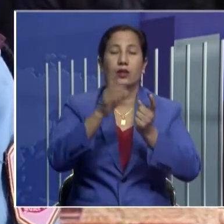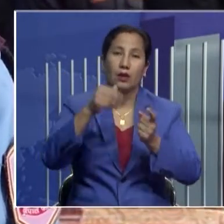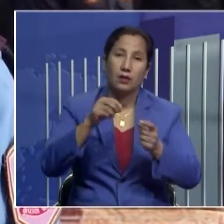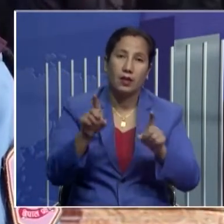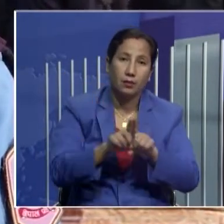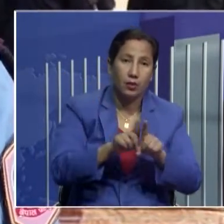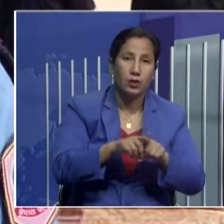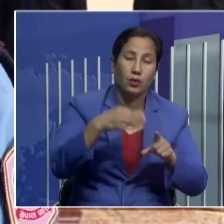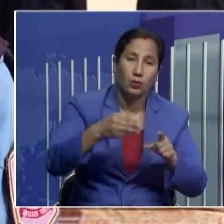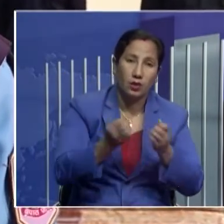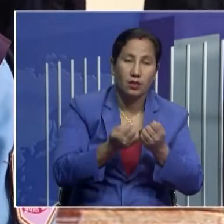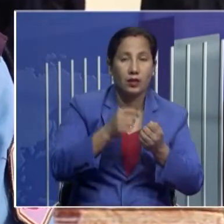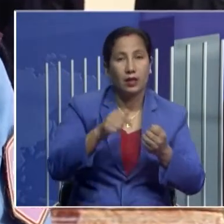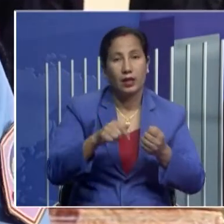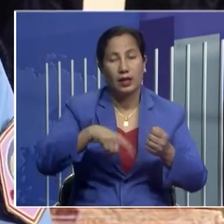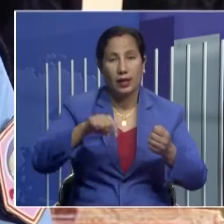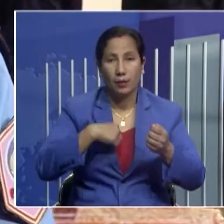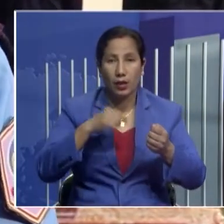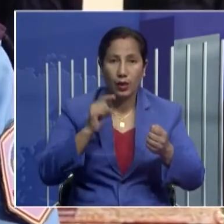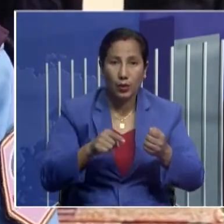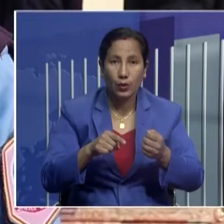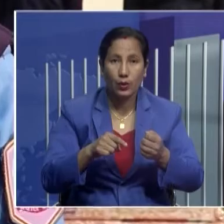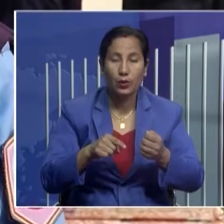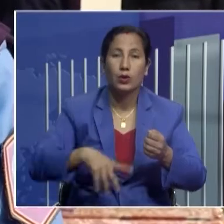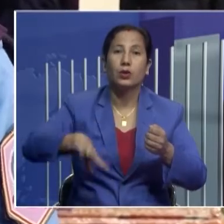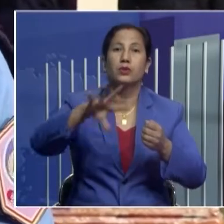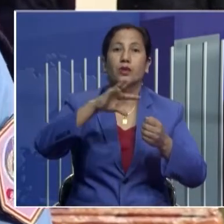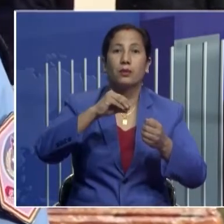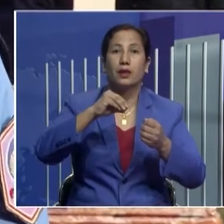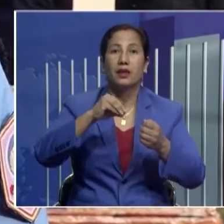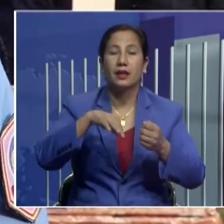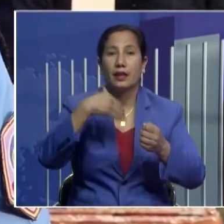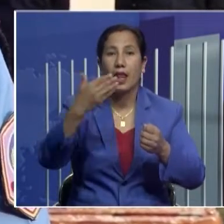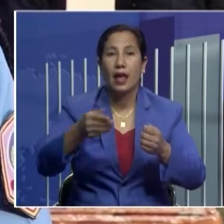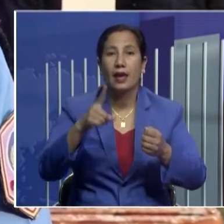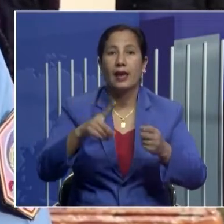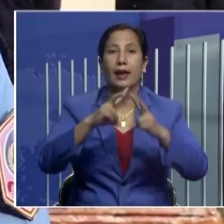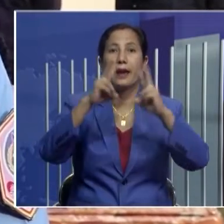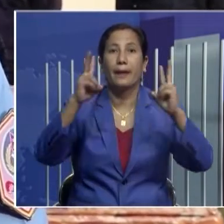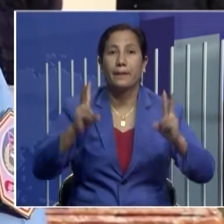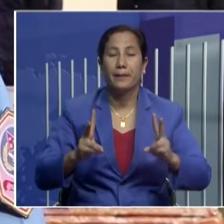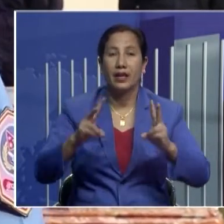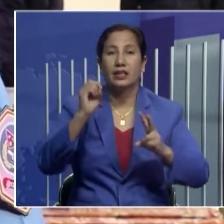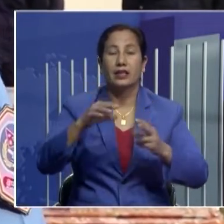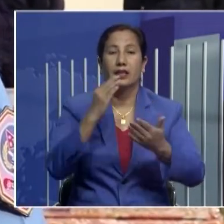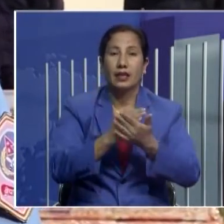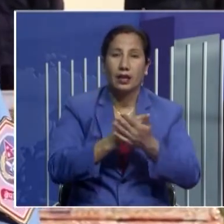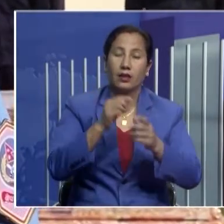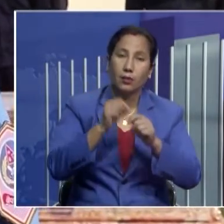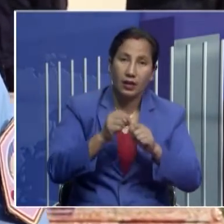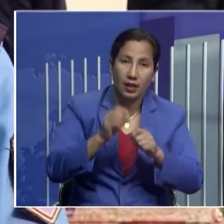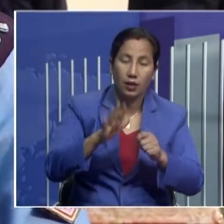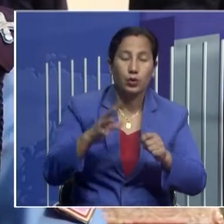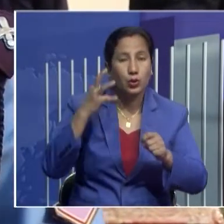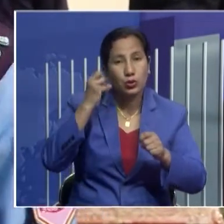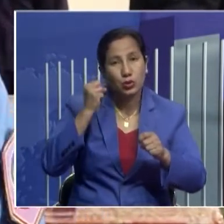पनि हुने गरी यहीँनिर हामीले यो सबैलाई यो एक बेड दिने कार्यक्रम बनाएका हौँ। अब